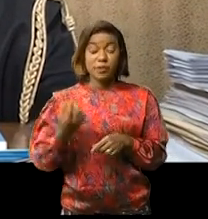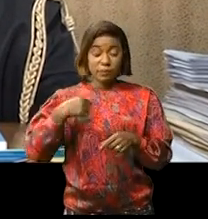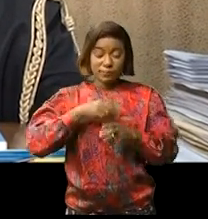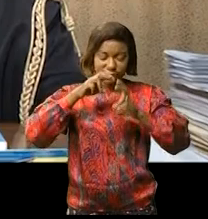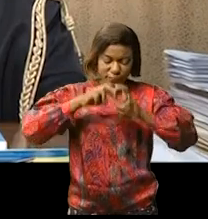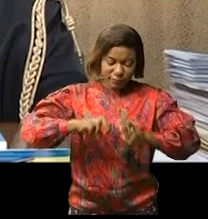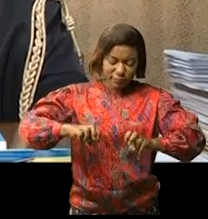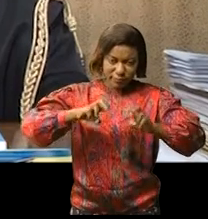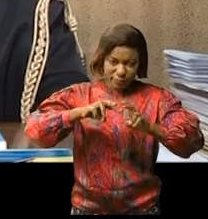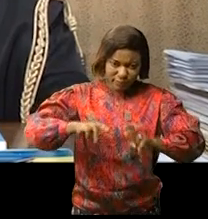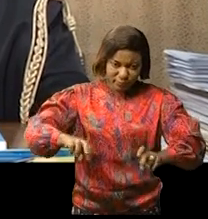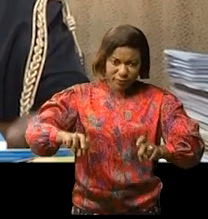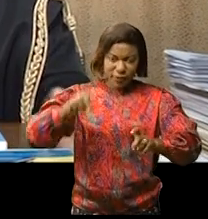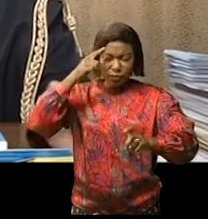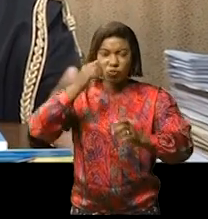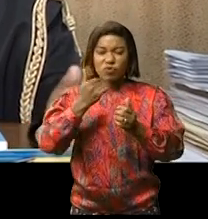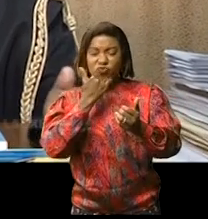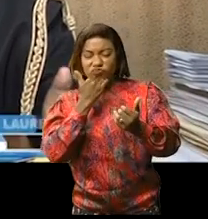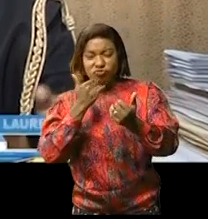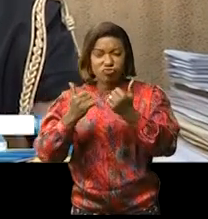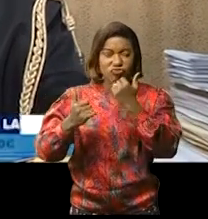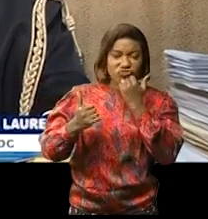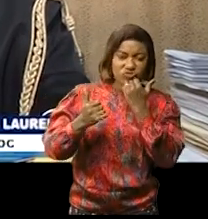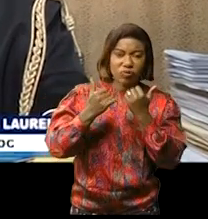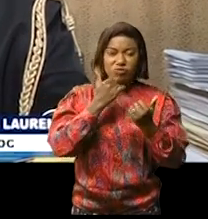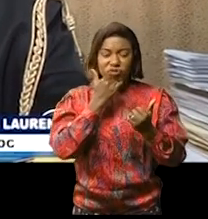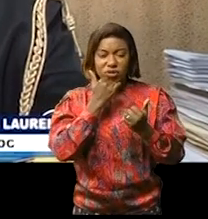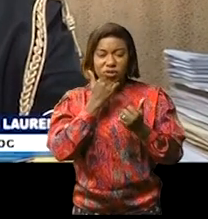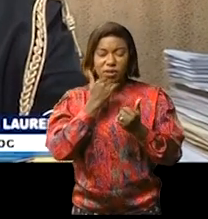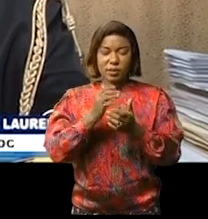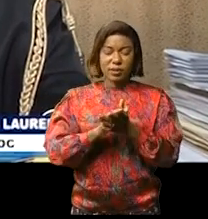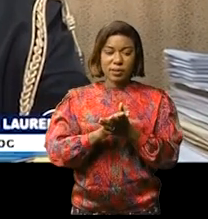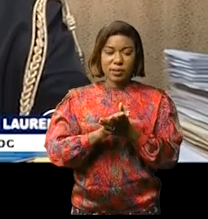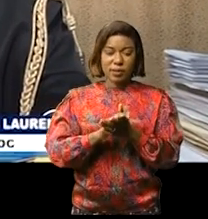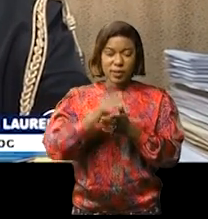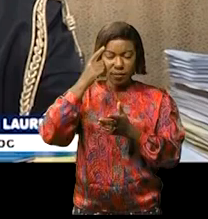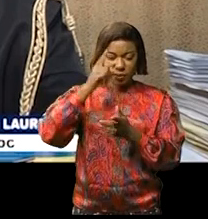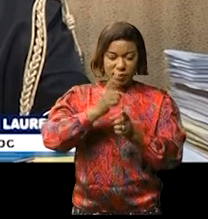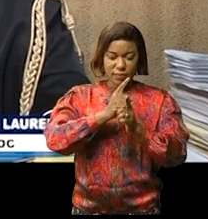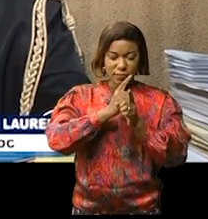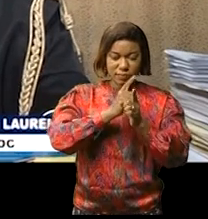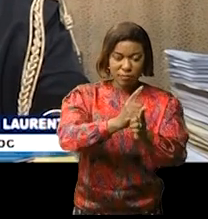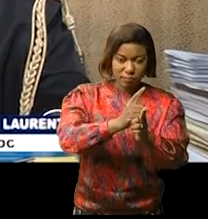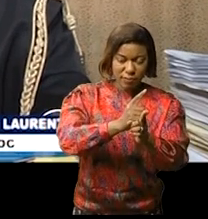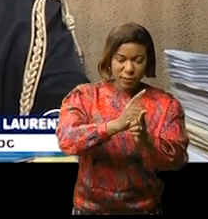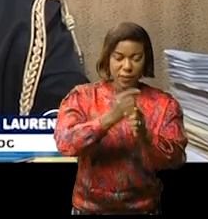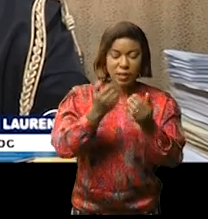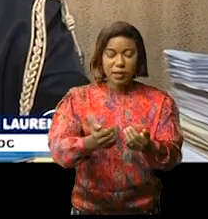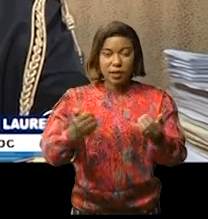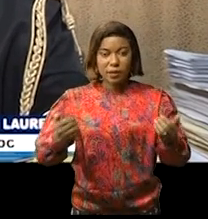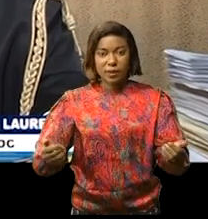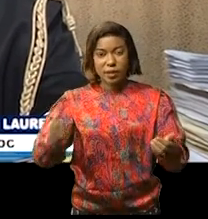les infractions relatives à la protection de l'enfant pour éviter